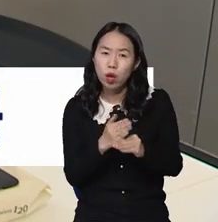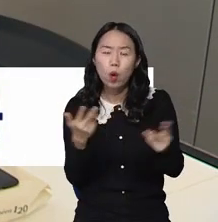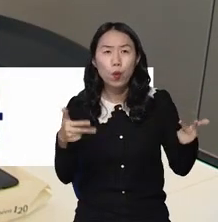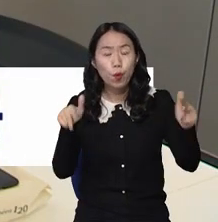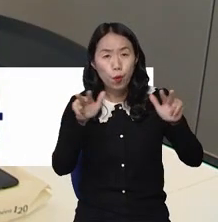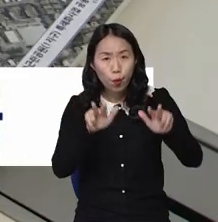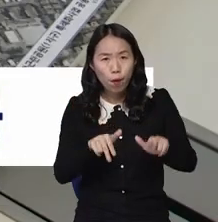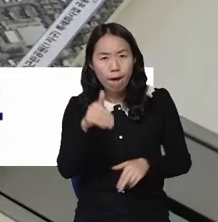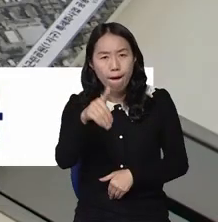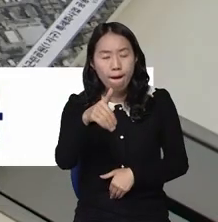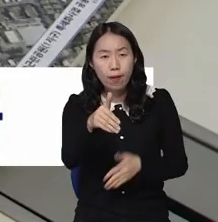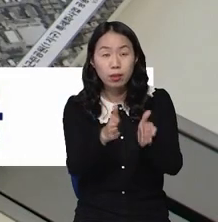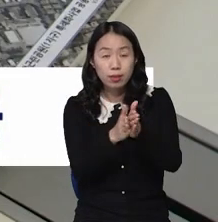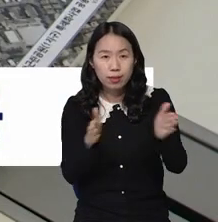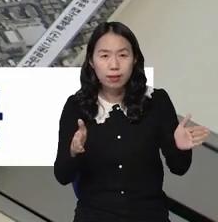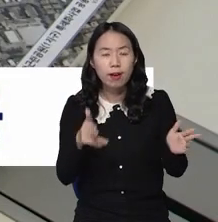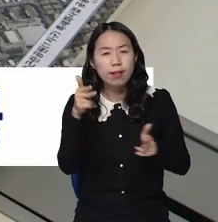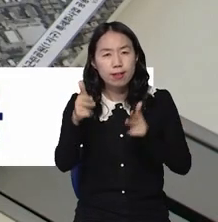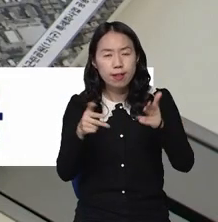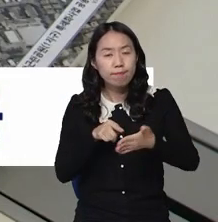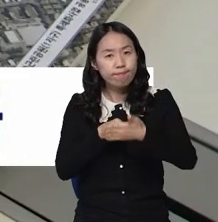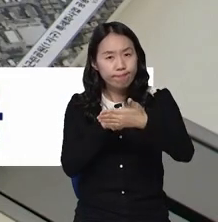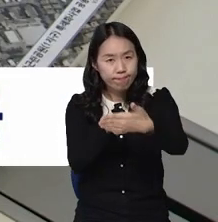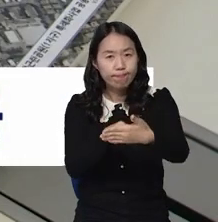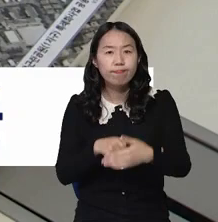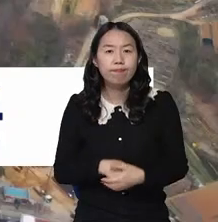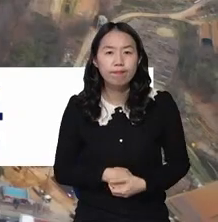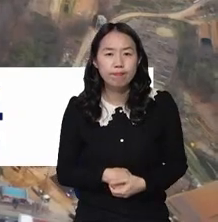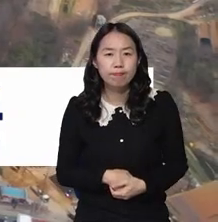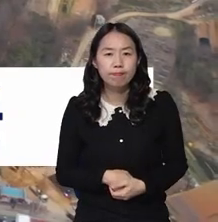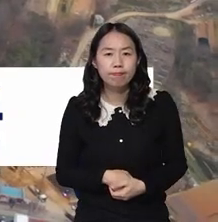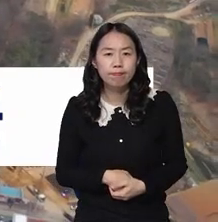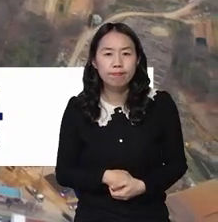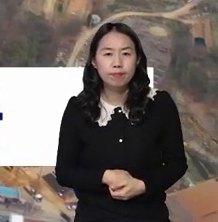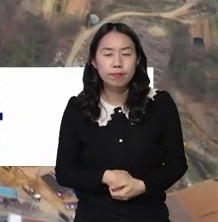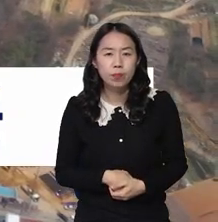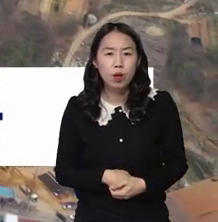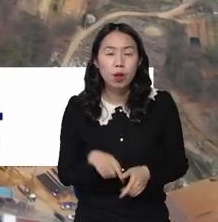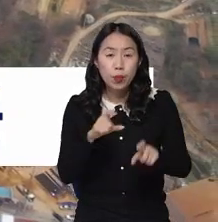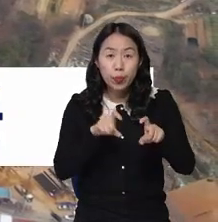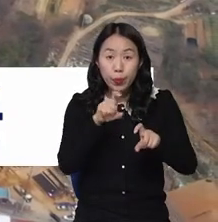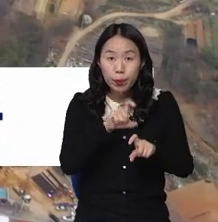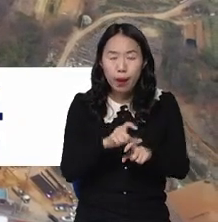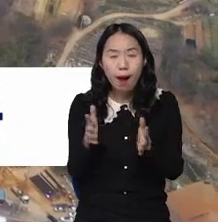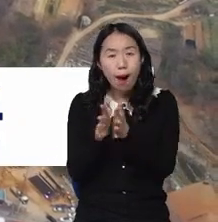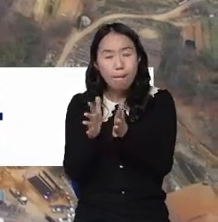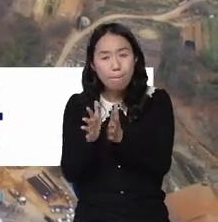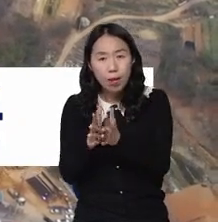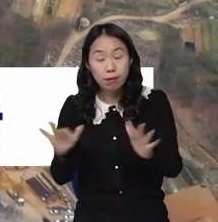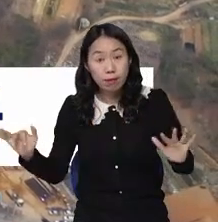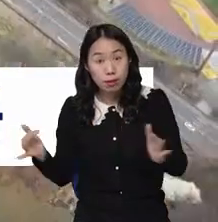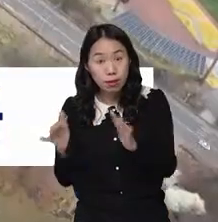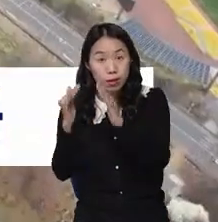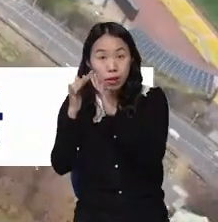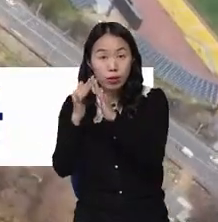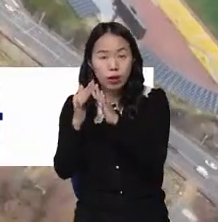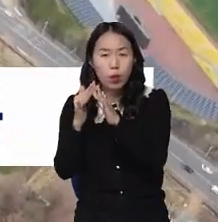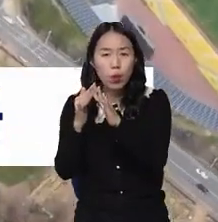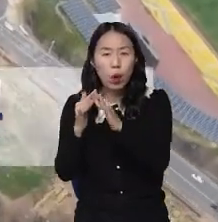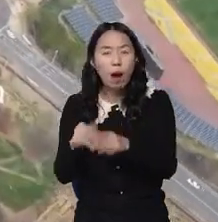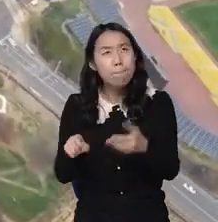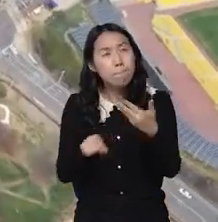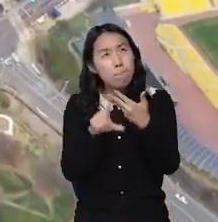착공에 들어가는 등 사업에 속도를 내겠다고 밝혔습니다. 또 비공원 시설인 아파트 조성 공사도